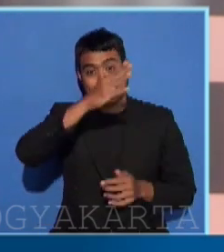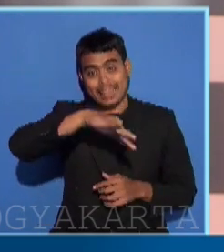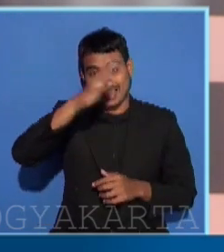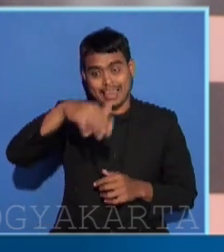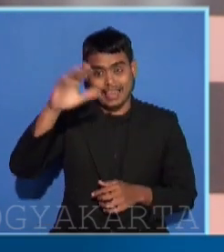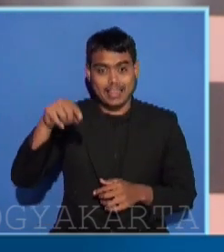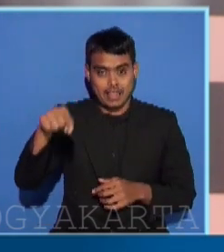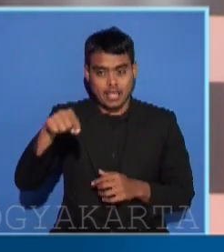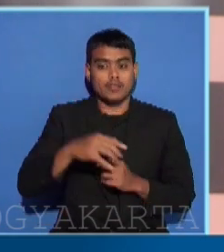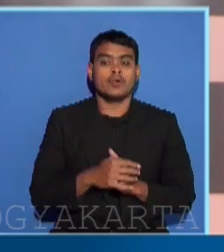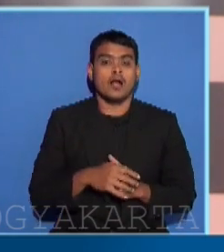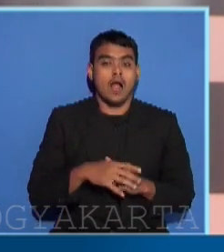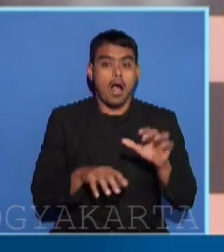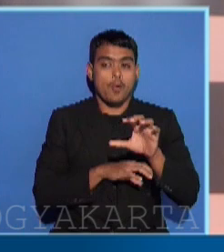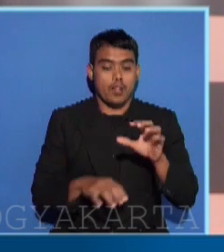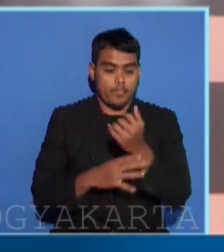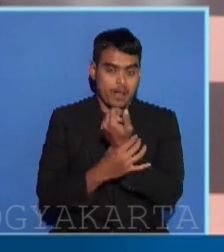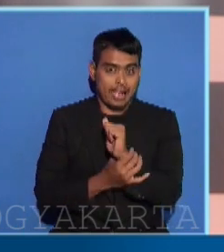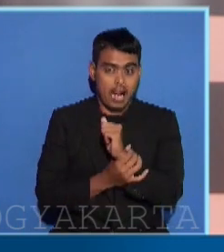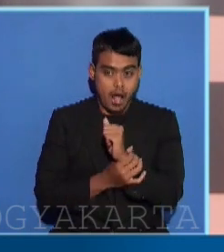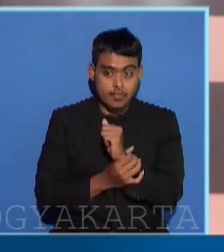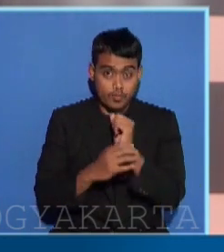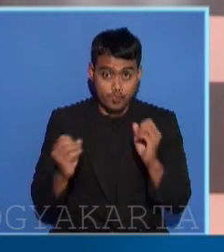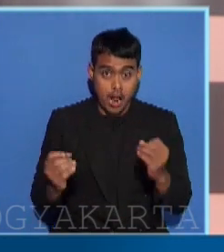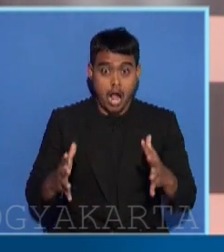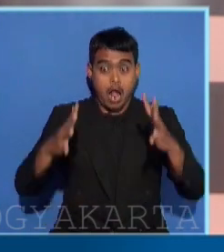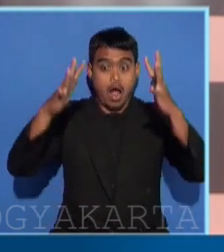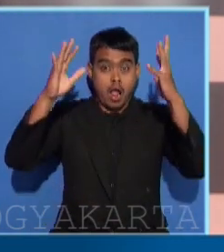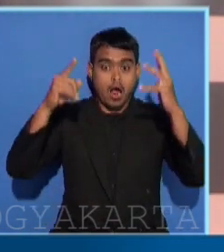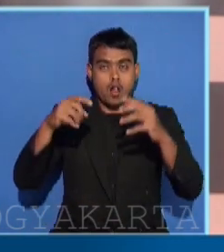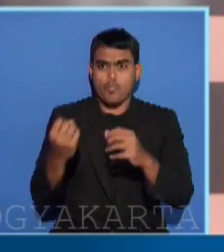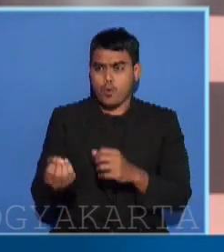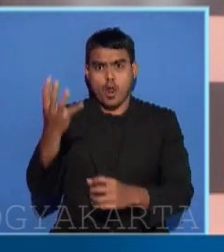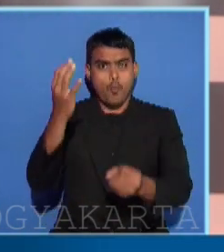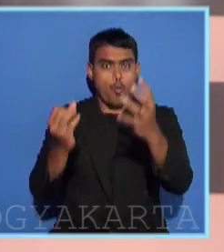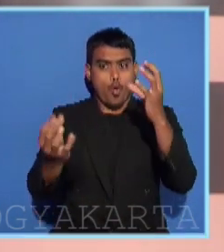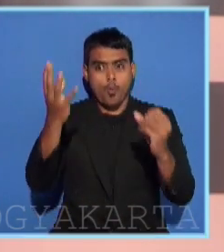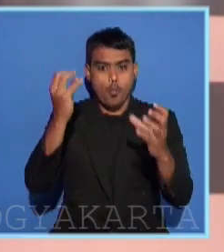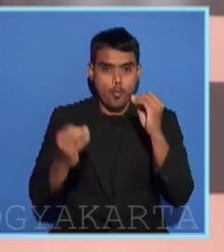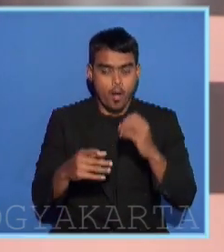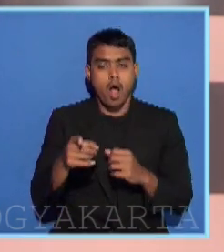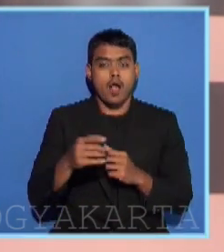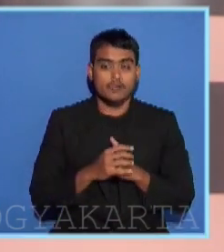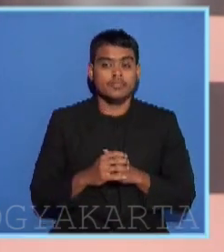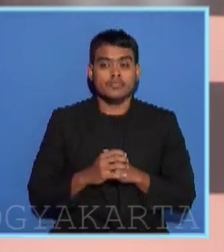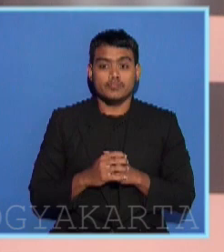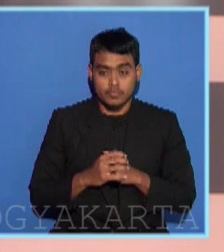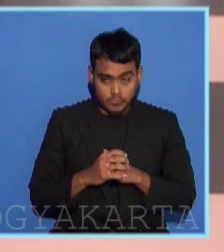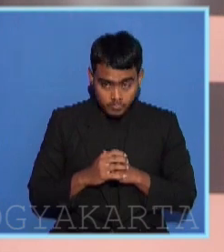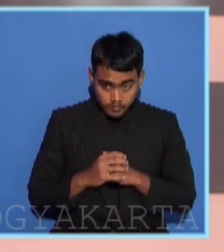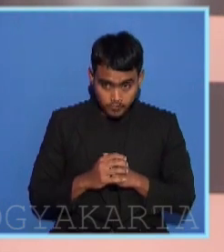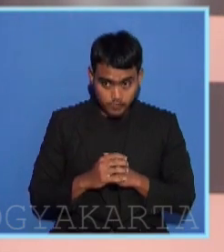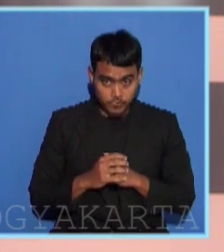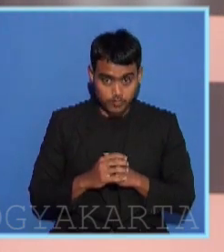Serumbung Kabupaten Magelang Jawa Tengah terbakar hingga kini usaha pemadaman Api masih dilakukan tim penanganan karhutla